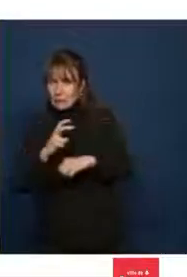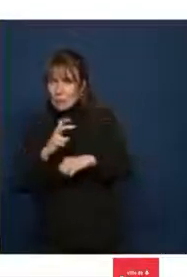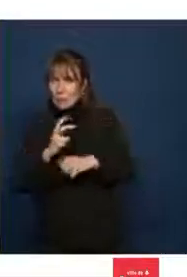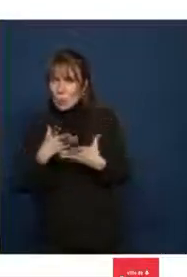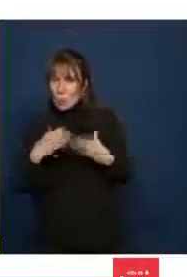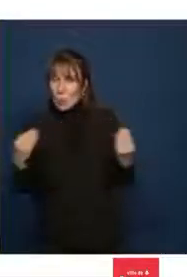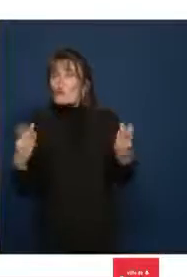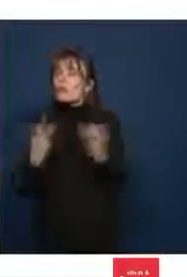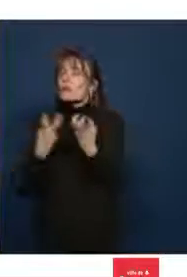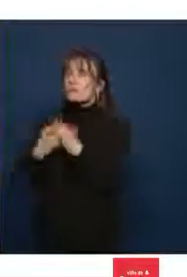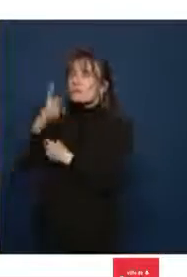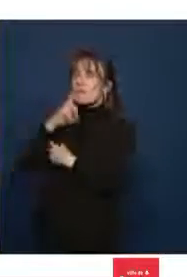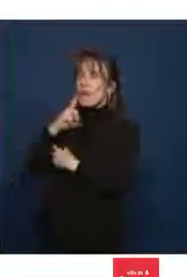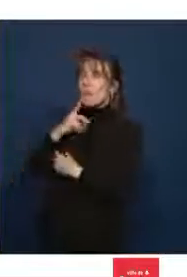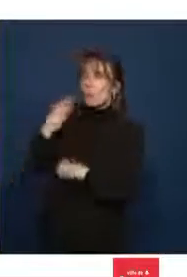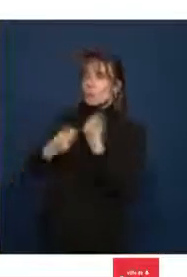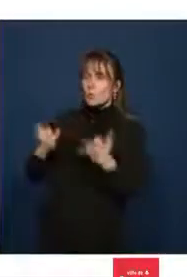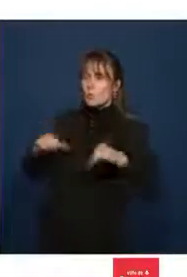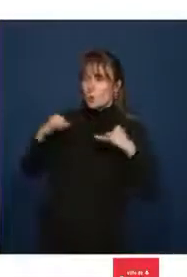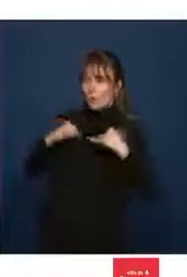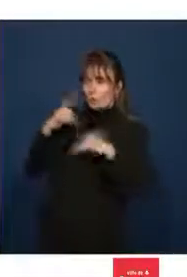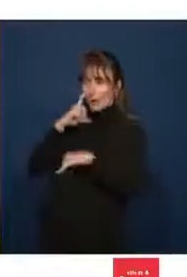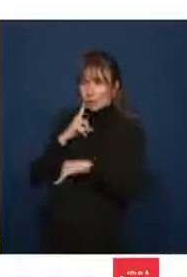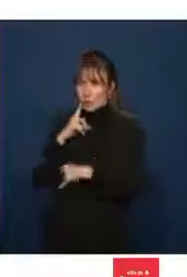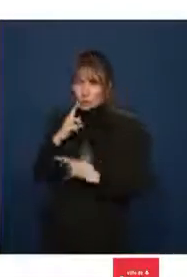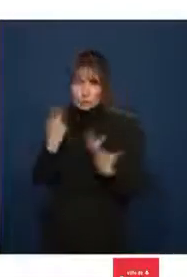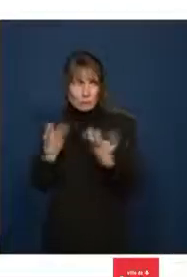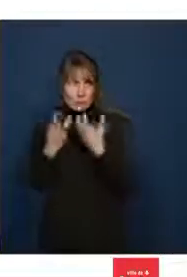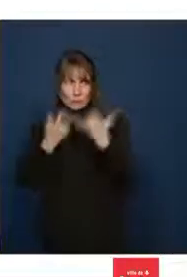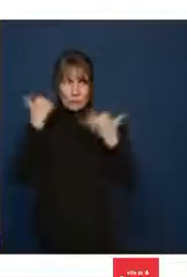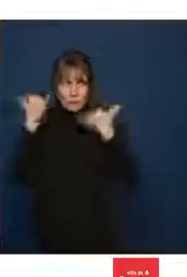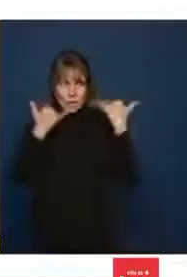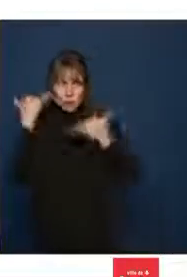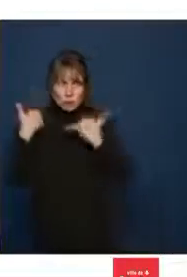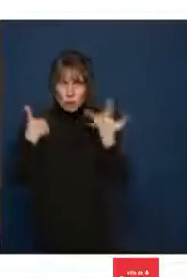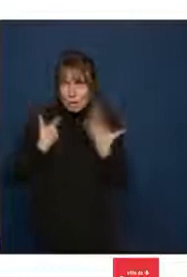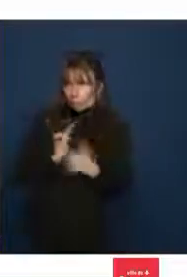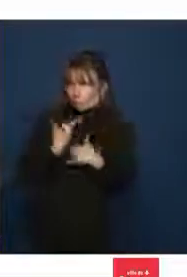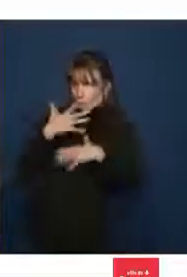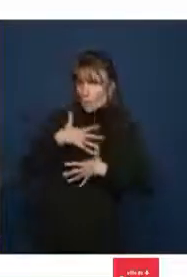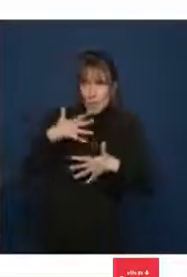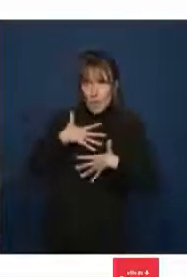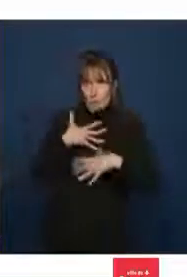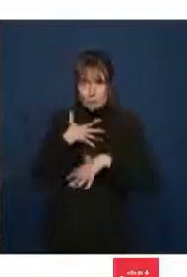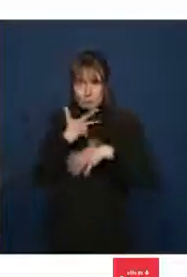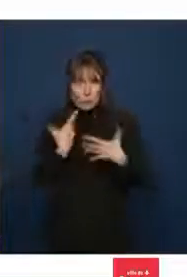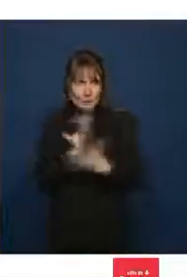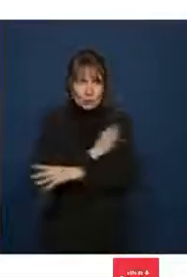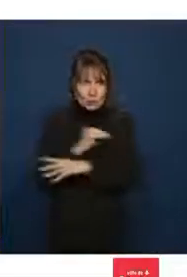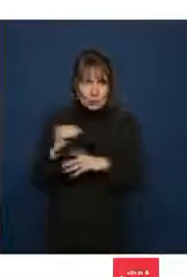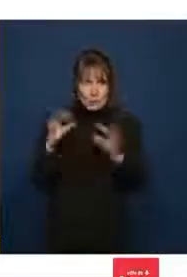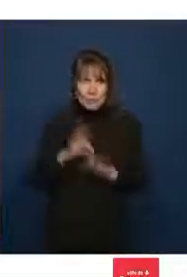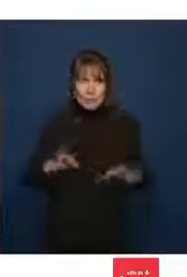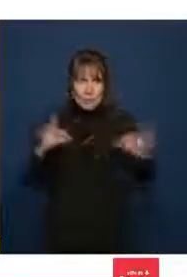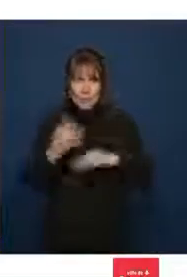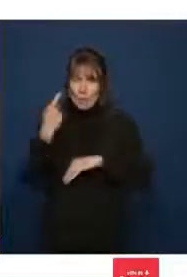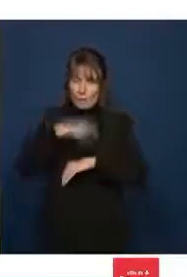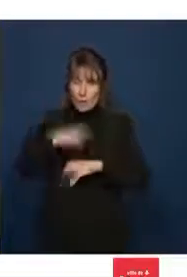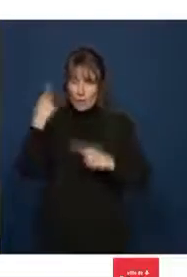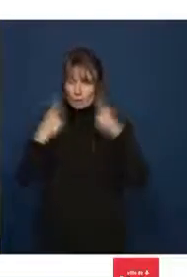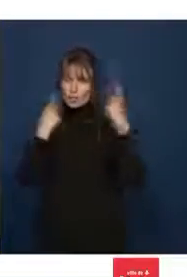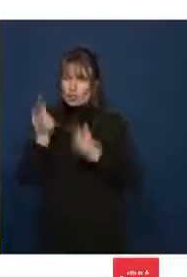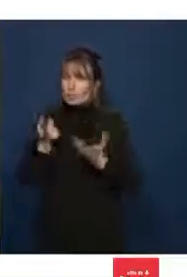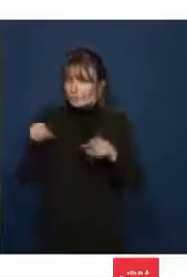devront pouvoir trouver refuge lorsqu'elles craindront pour leur sécurité. Soyez efficaces au plus près du terrain.